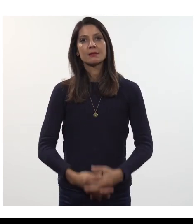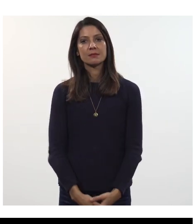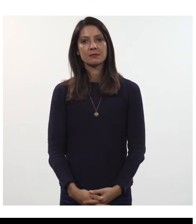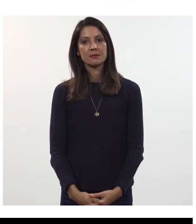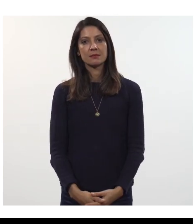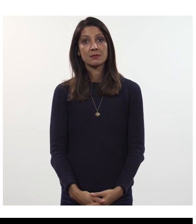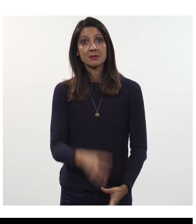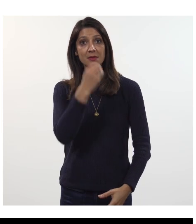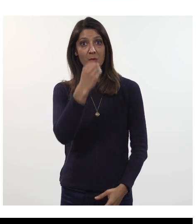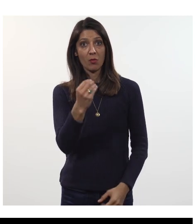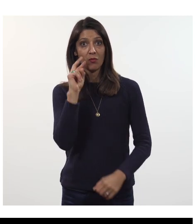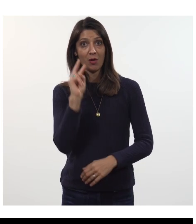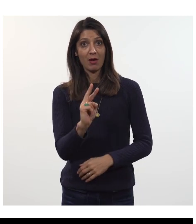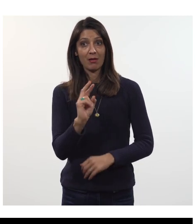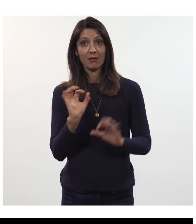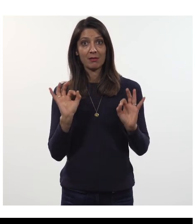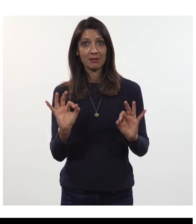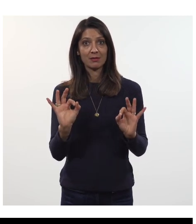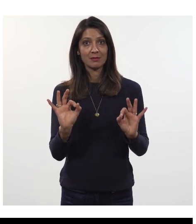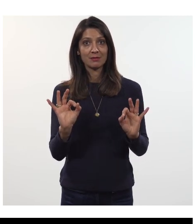Est-ce que c'est bon pour vous?